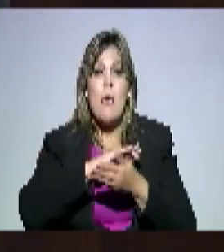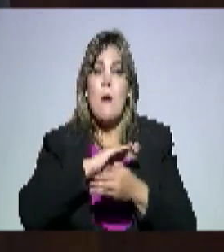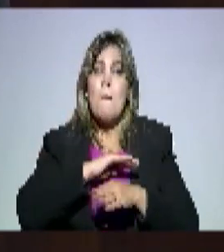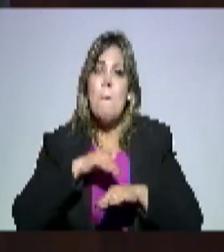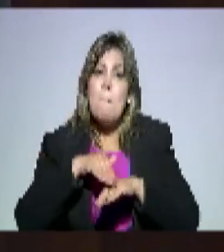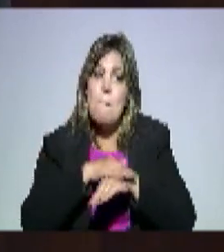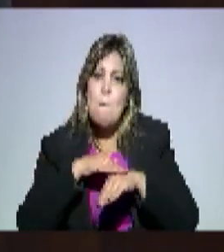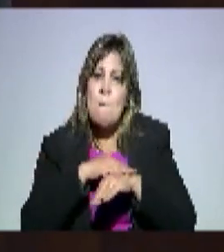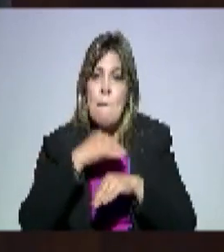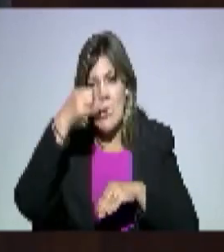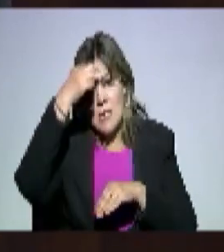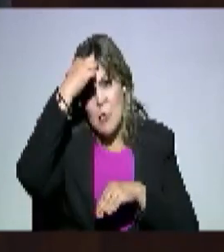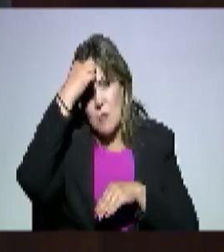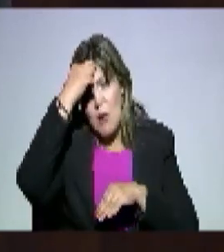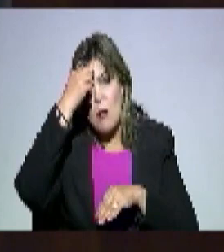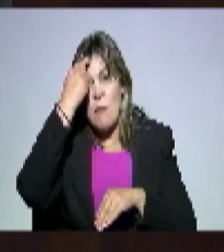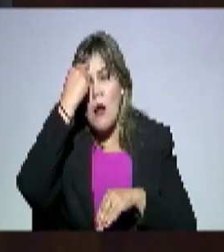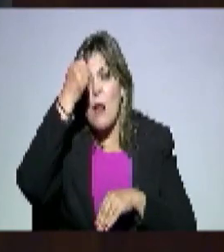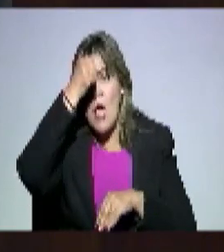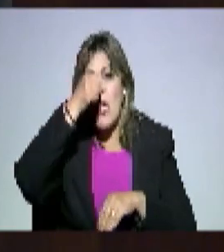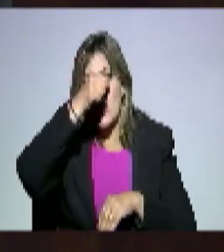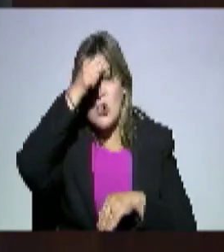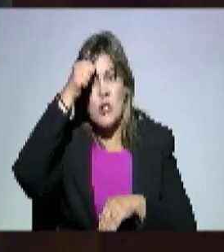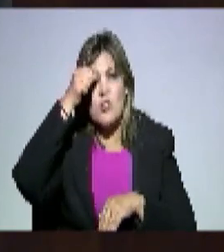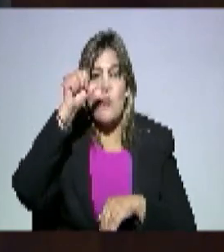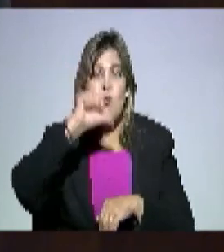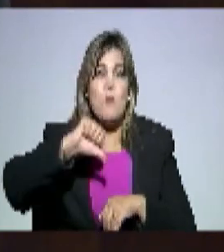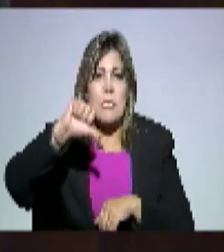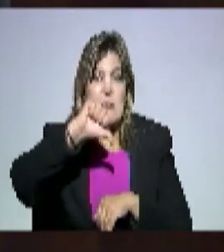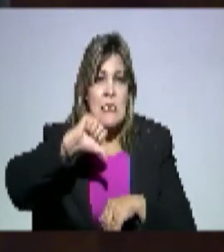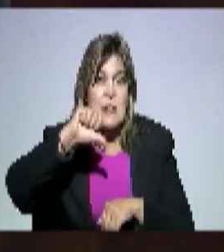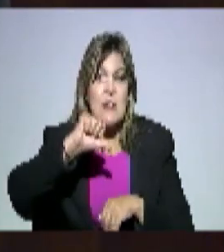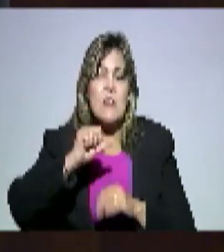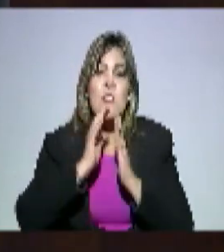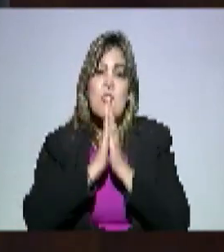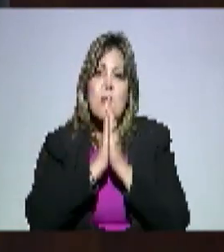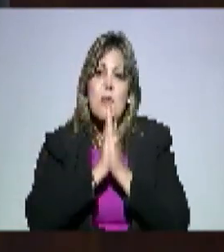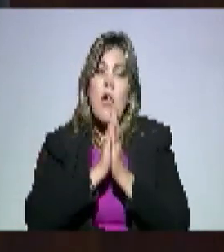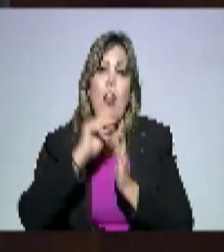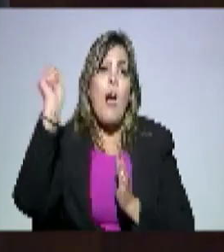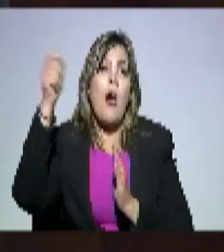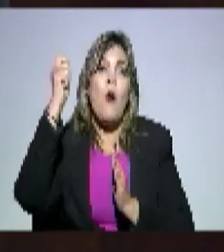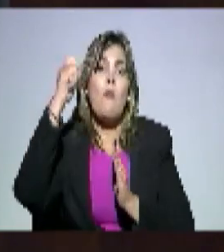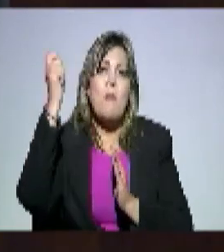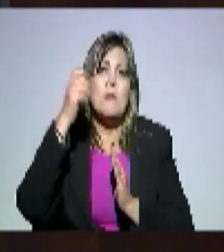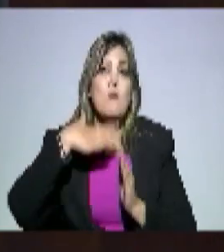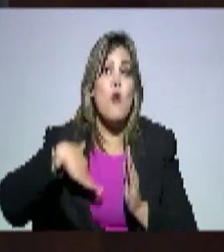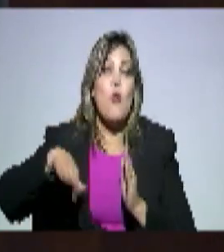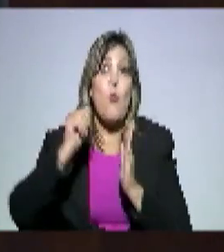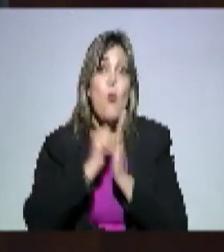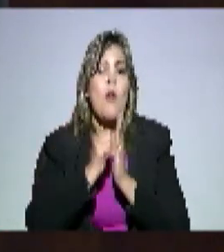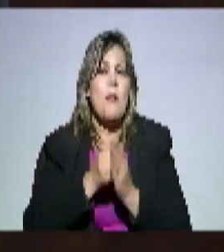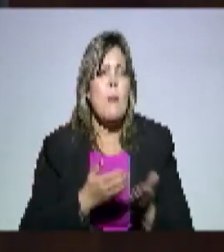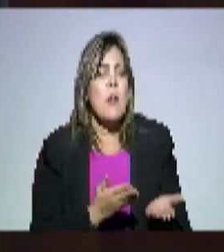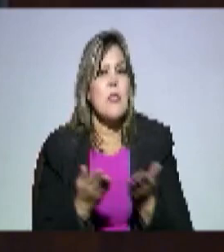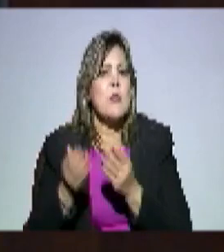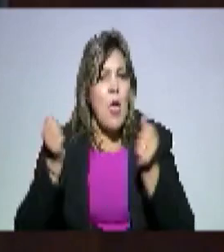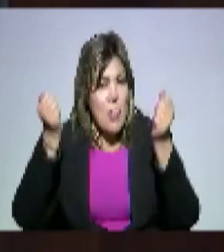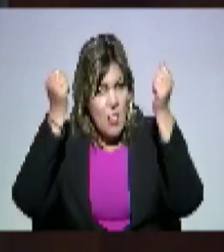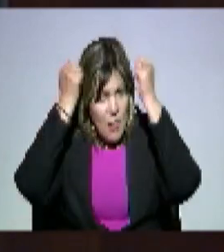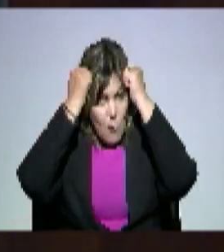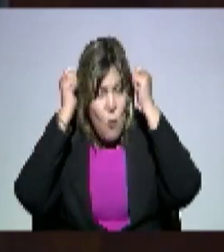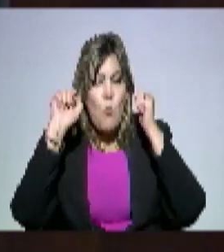يشمك بالزيت الصلاه والمزامير في البيت على طول البيت كله يقدم توبه واعتراف في اسرع